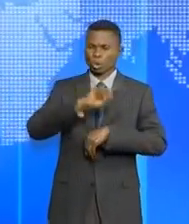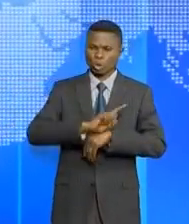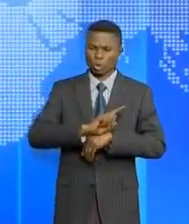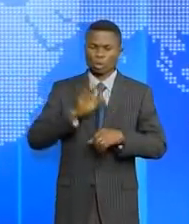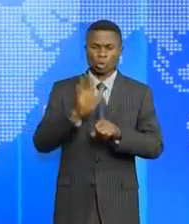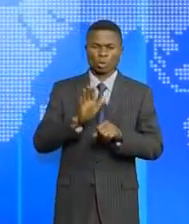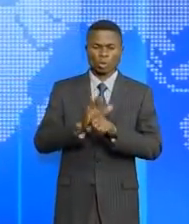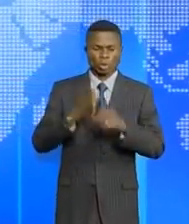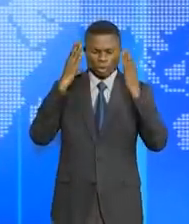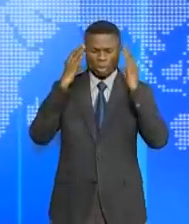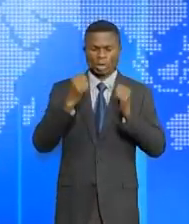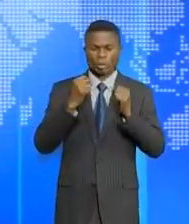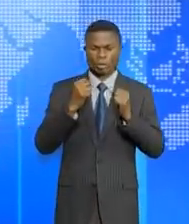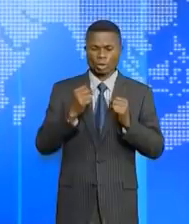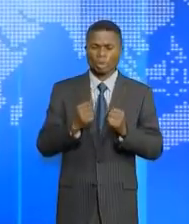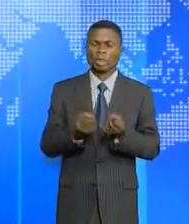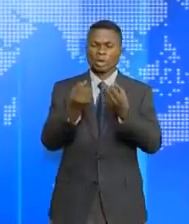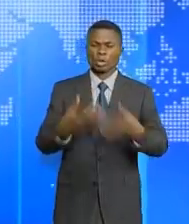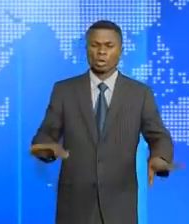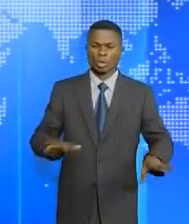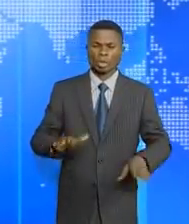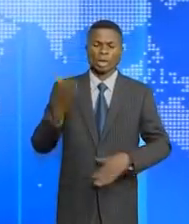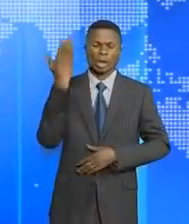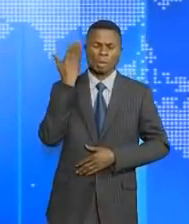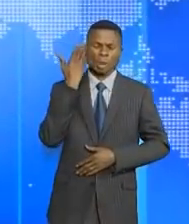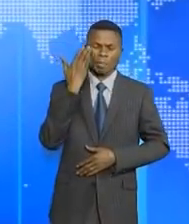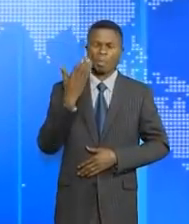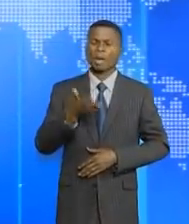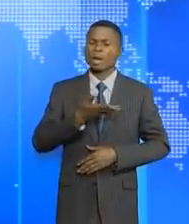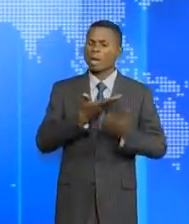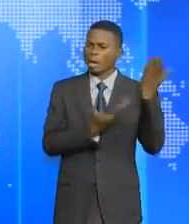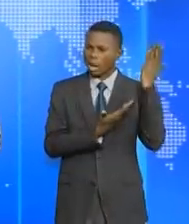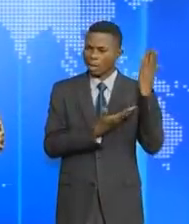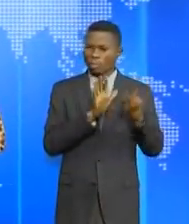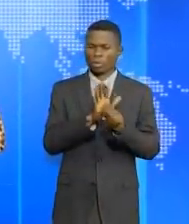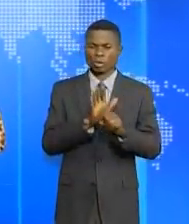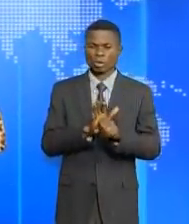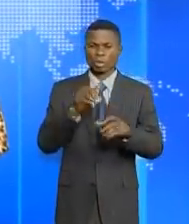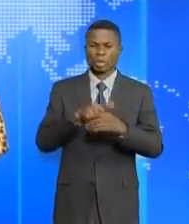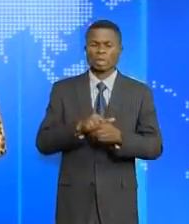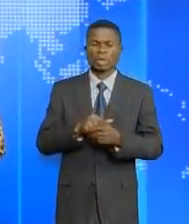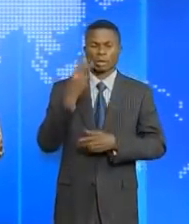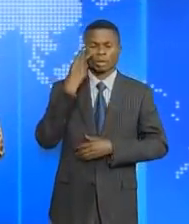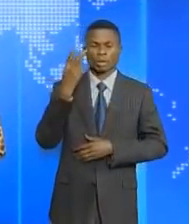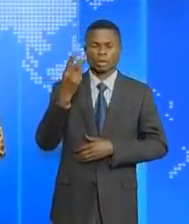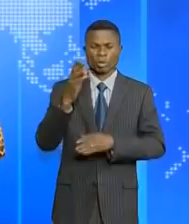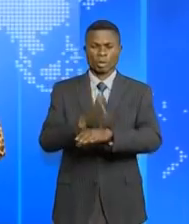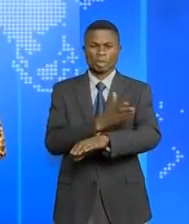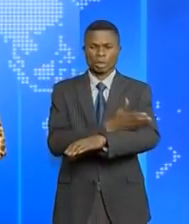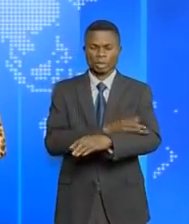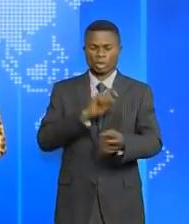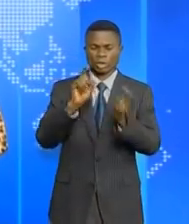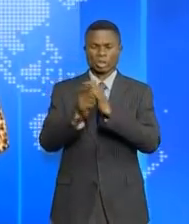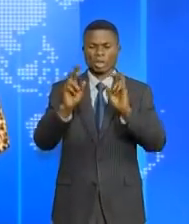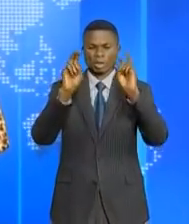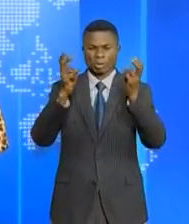aujourd'hui à la RTNT qui a perdu un être aussi cher et important dans la vision d'évolution et de la